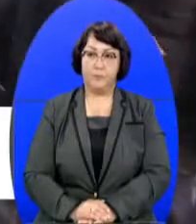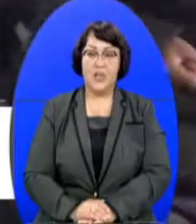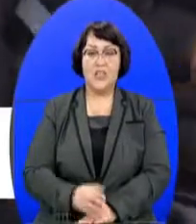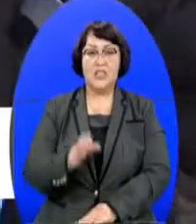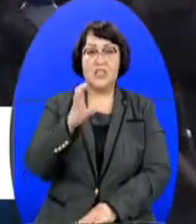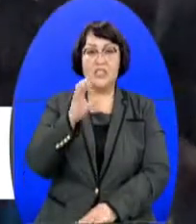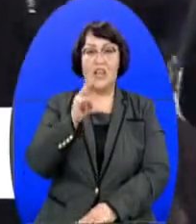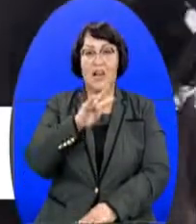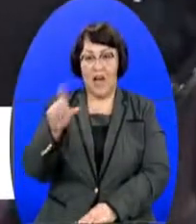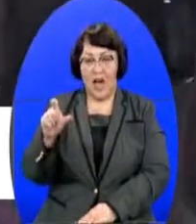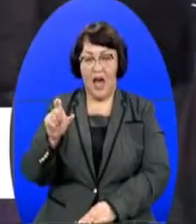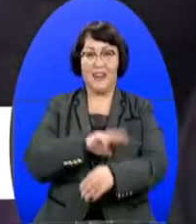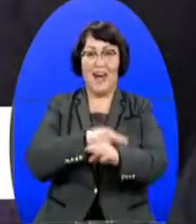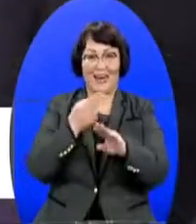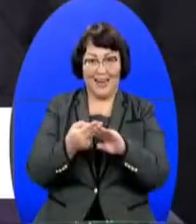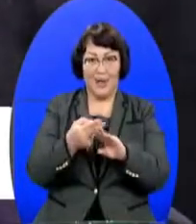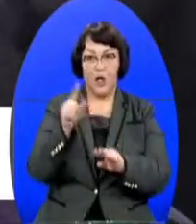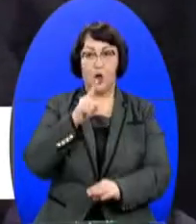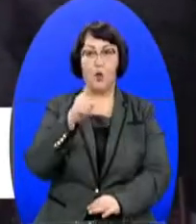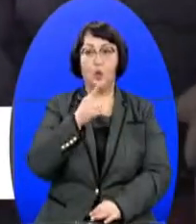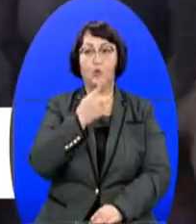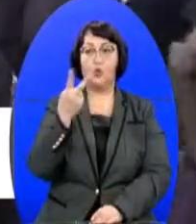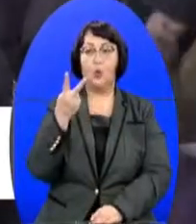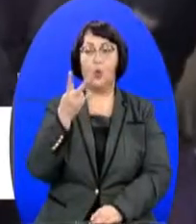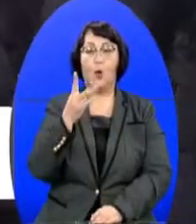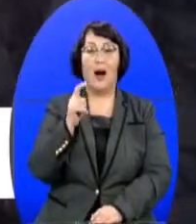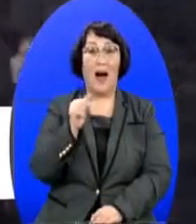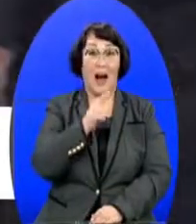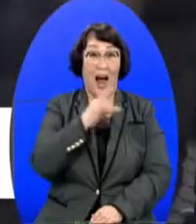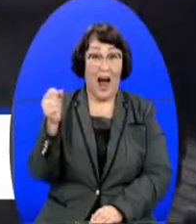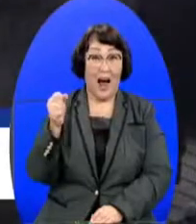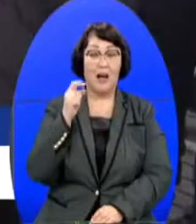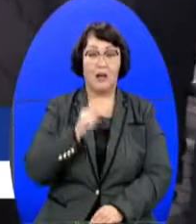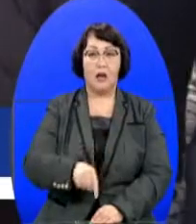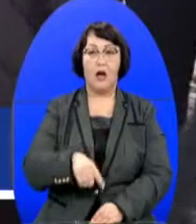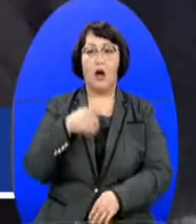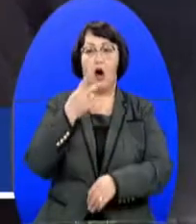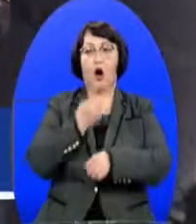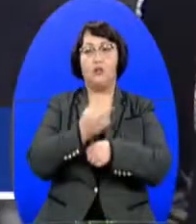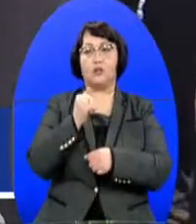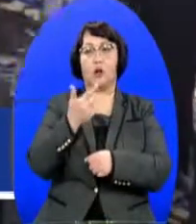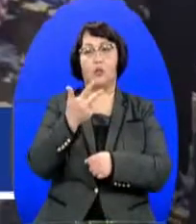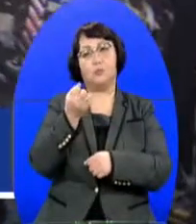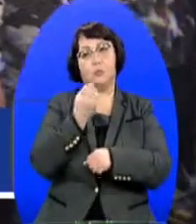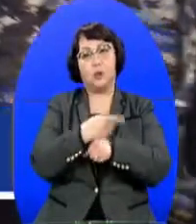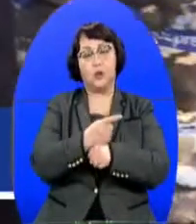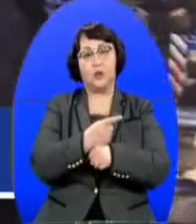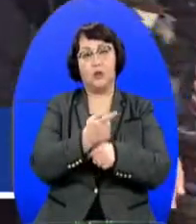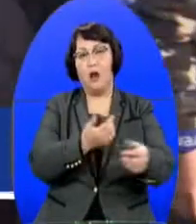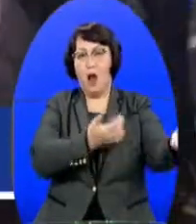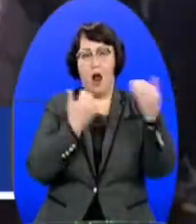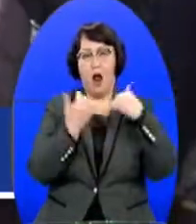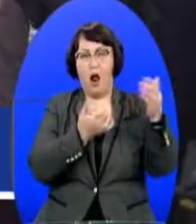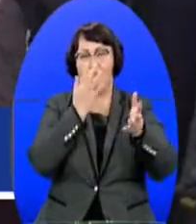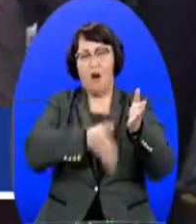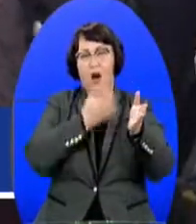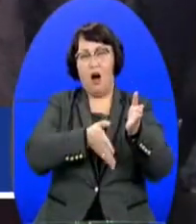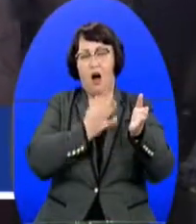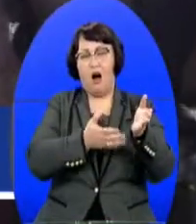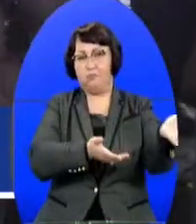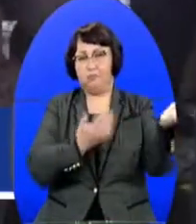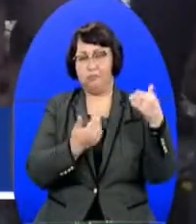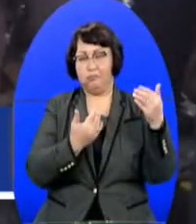Сэлэн гархам 100 араа чиглэлийн галт тэрэг 16 цаг 30 минут үед Улаанбаатарт ирлээ. За дотор нь бол 670 зорчигч байсан гэдгийг